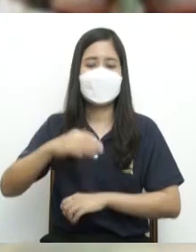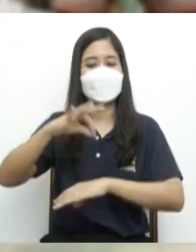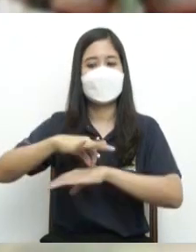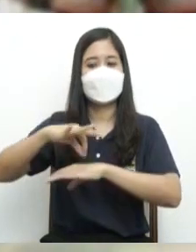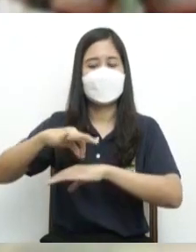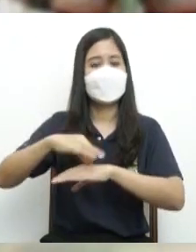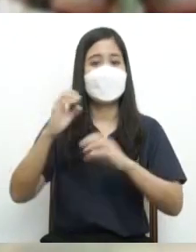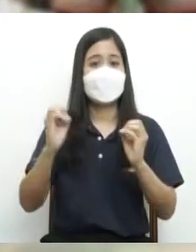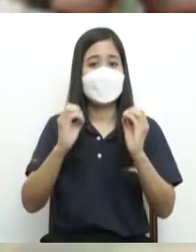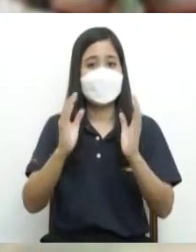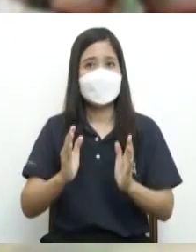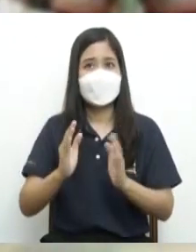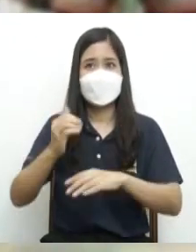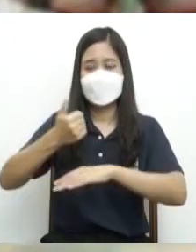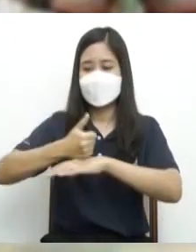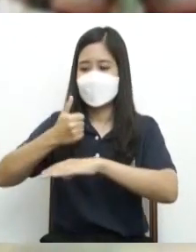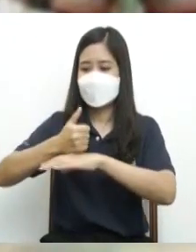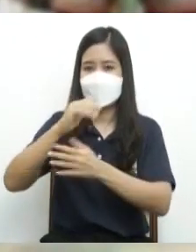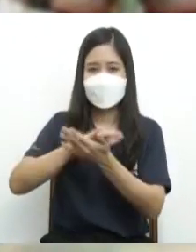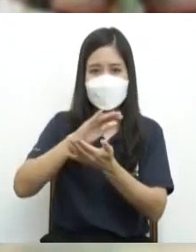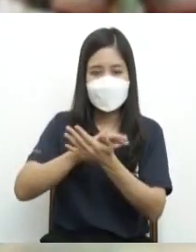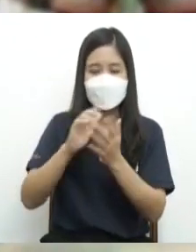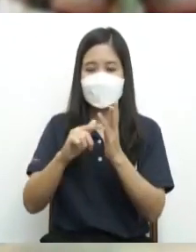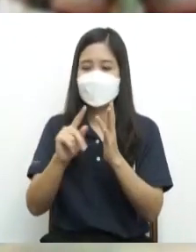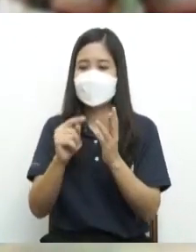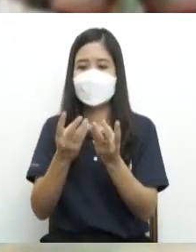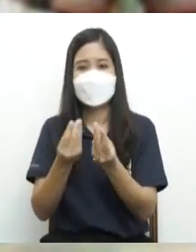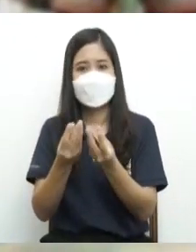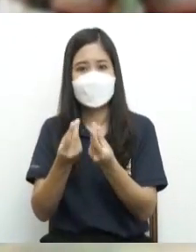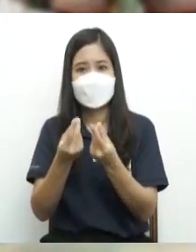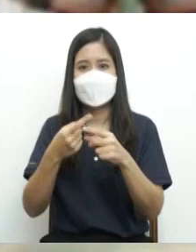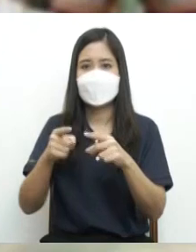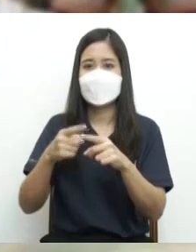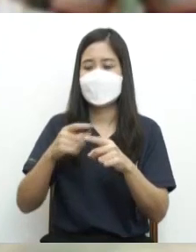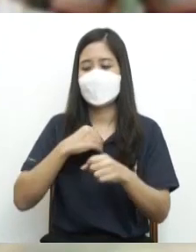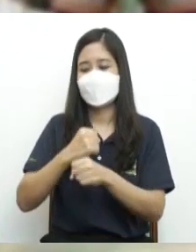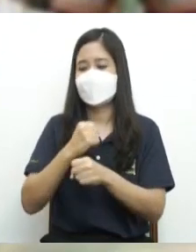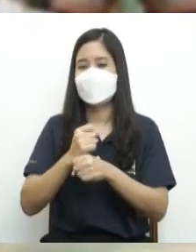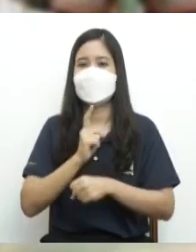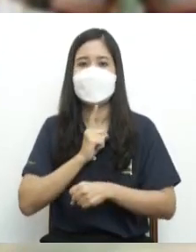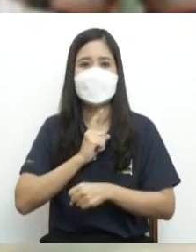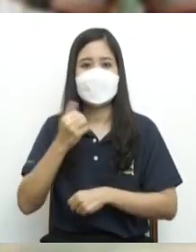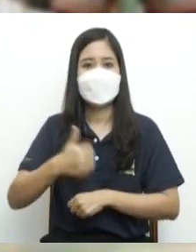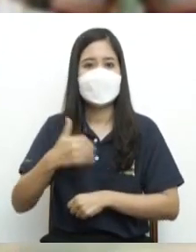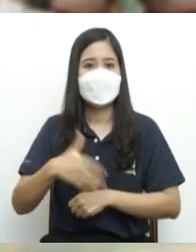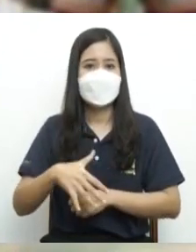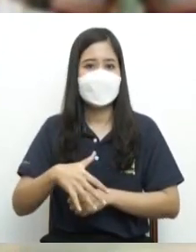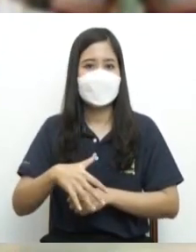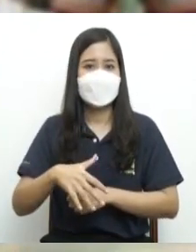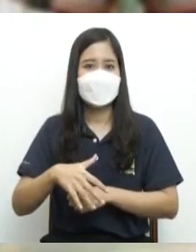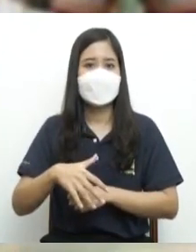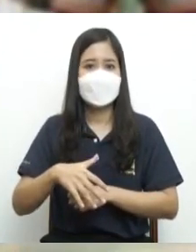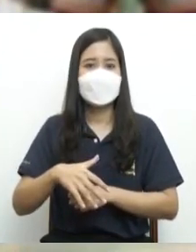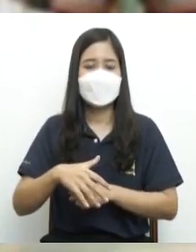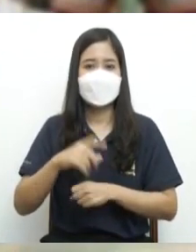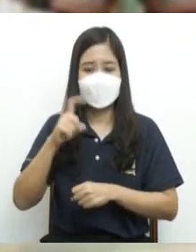ครูเป็นผู้บริหารโรงเรียนเป็นเขตเป็นอธิบดีรองอธิบดีเป็นปลัดหรือเป็นอะไรก็แล้วแต่นะครับเราต้องทำงานกับ